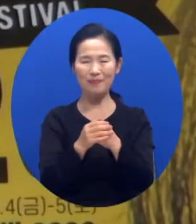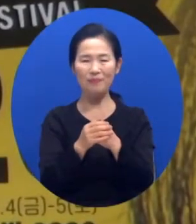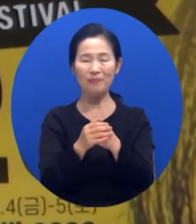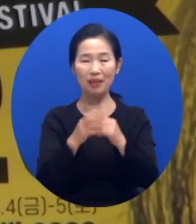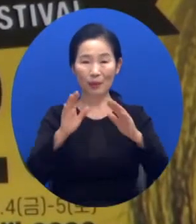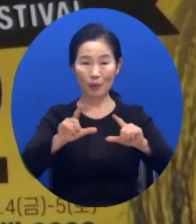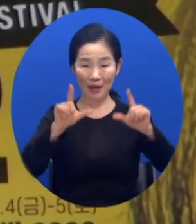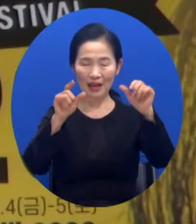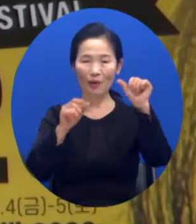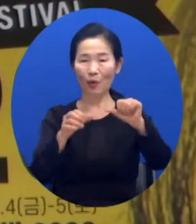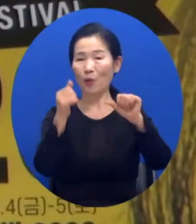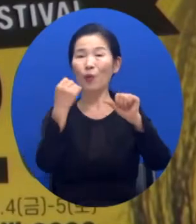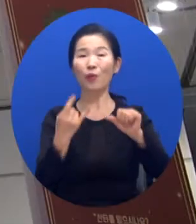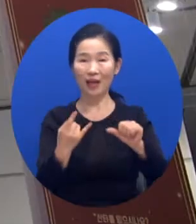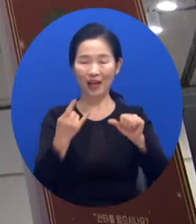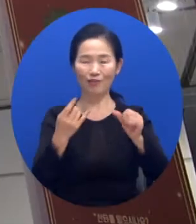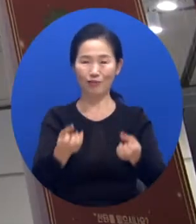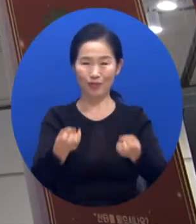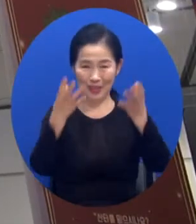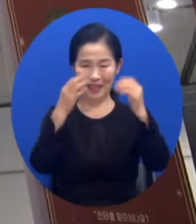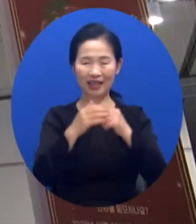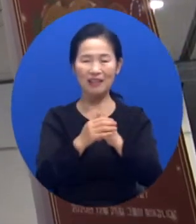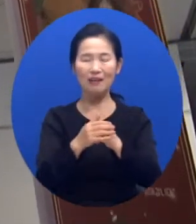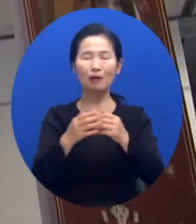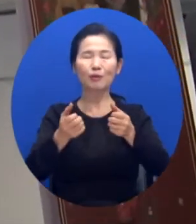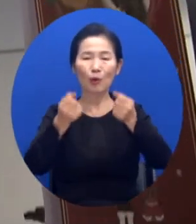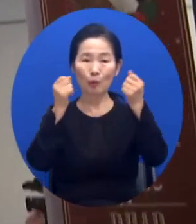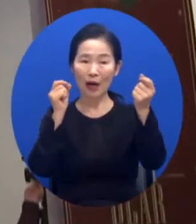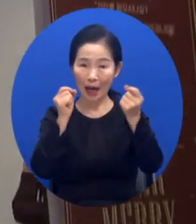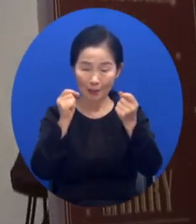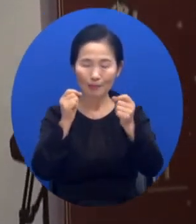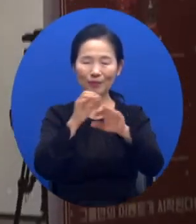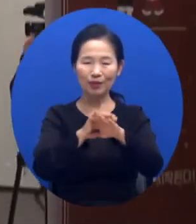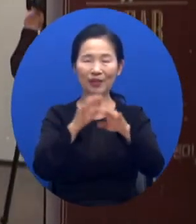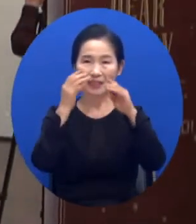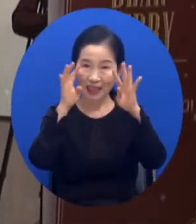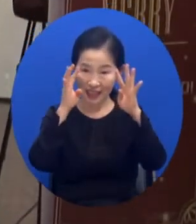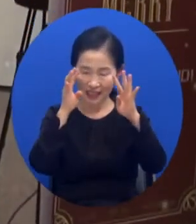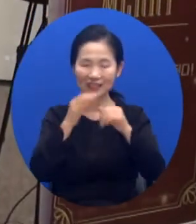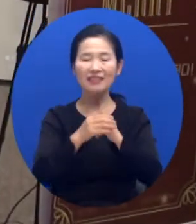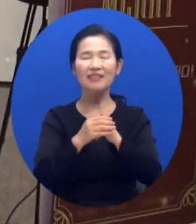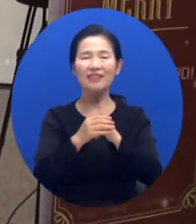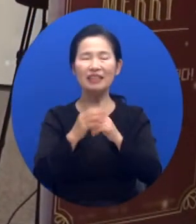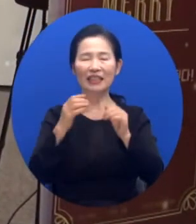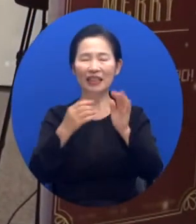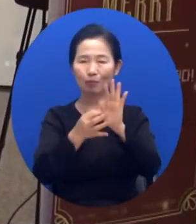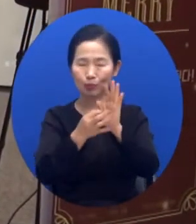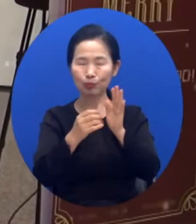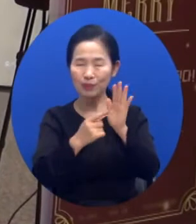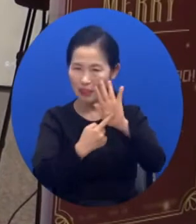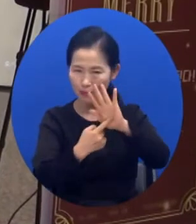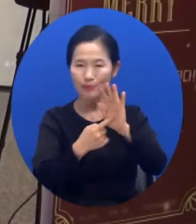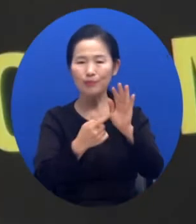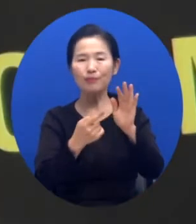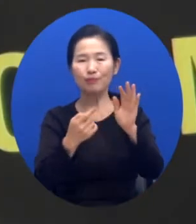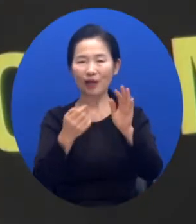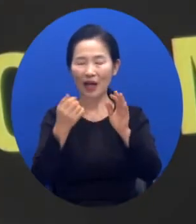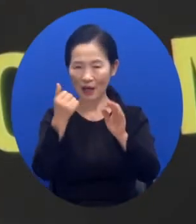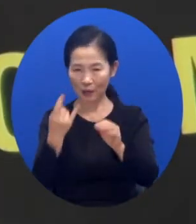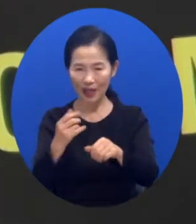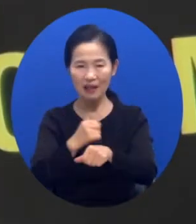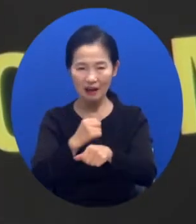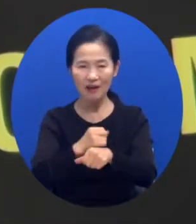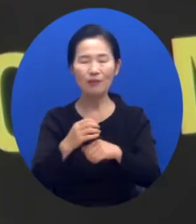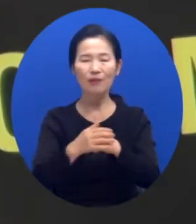올해로 5회째를 맞는 축제는 졸업을 앞둔 재학생들의 작품 전시와 온 오프라인으로 진행되는 관련